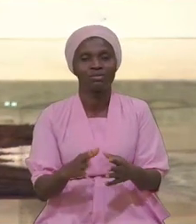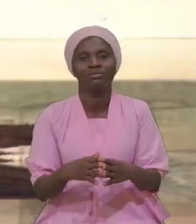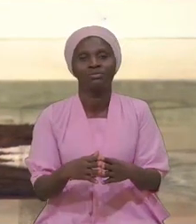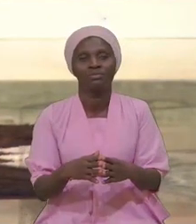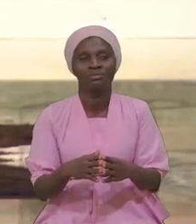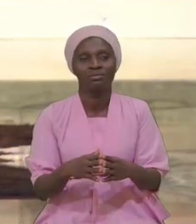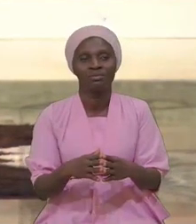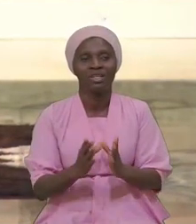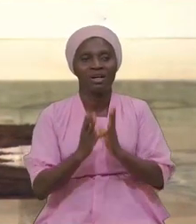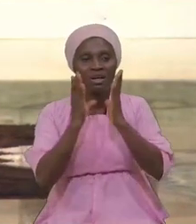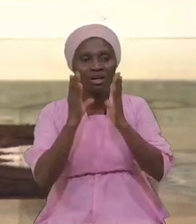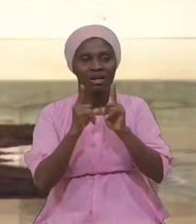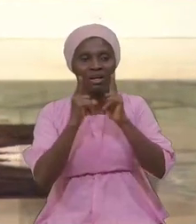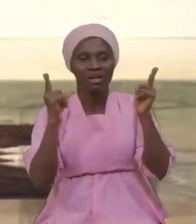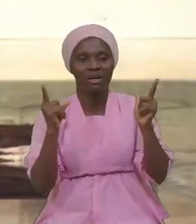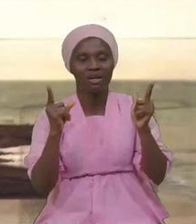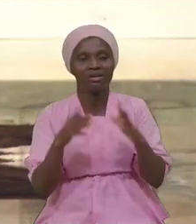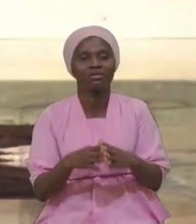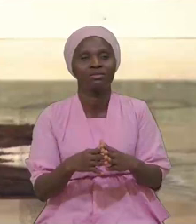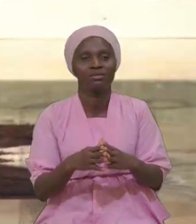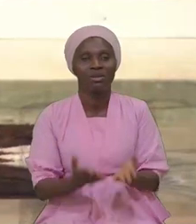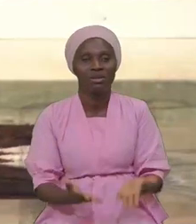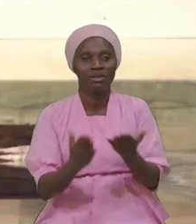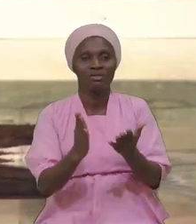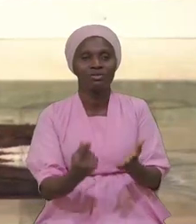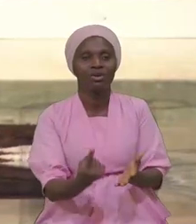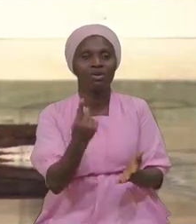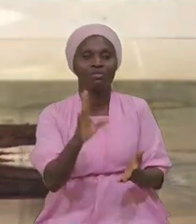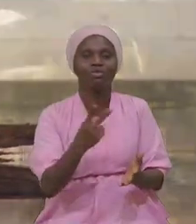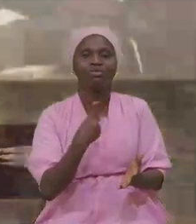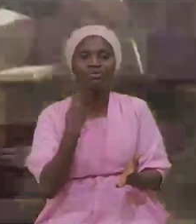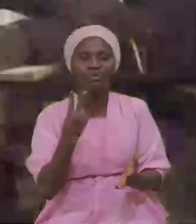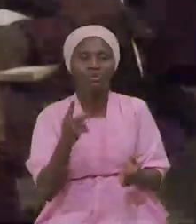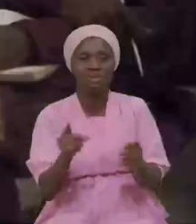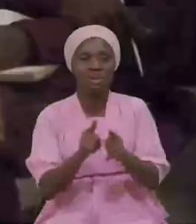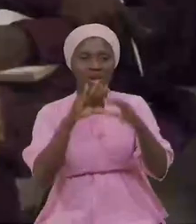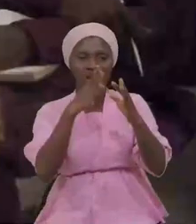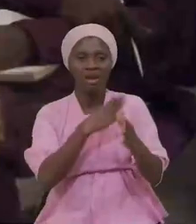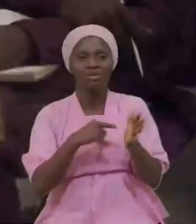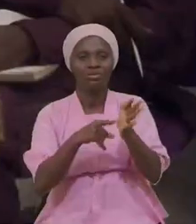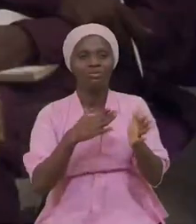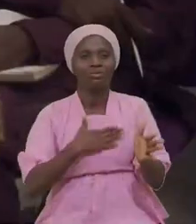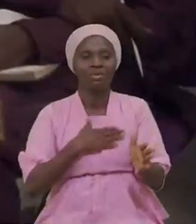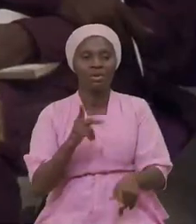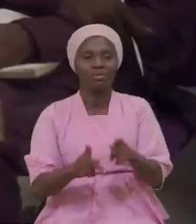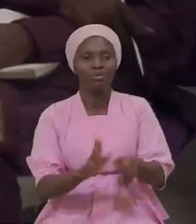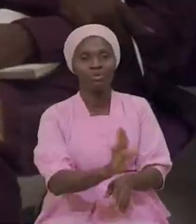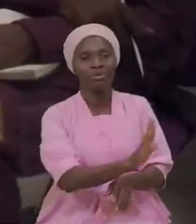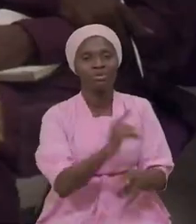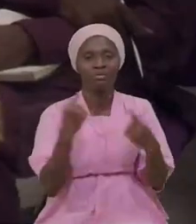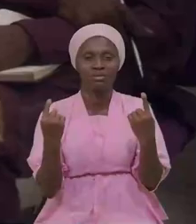comme une trompette et annonce à mon peuple ses iniquités. Ils professent être sauvés, mais ils sont